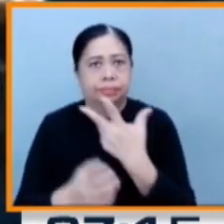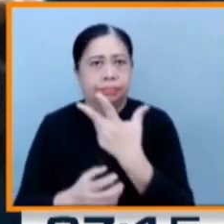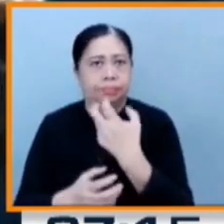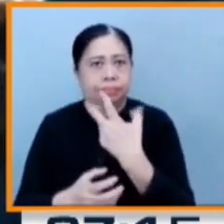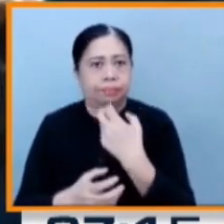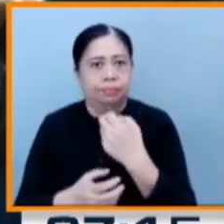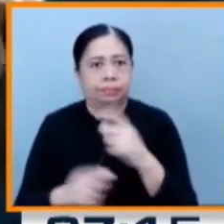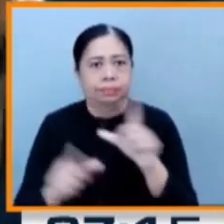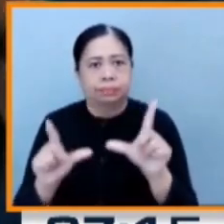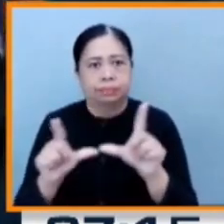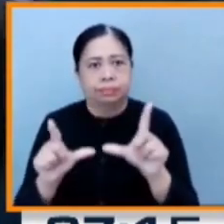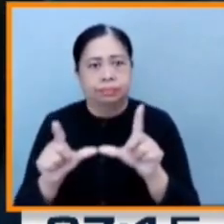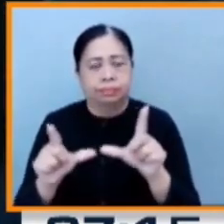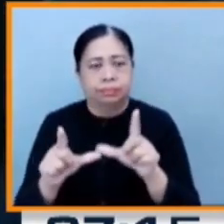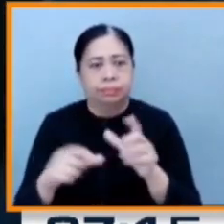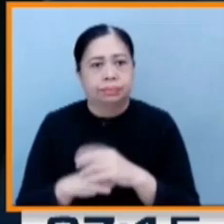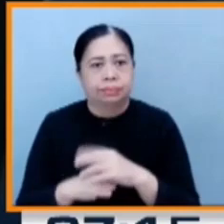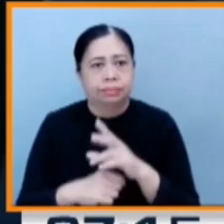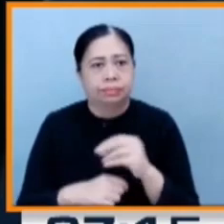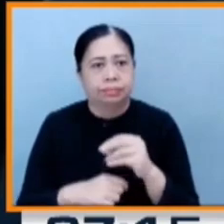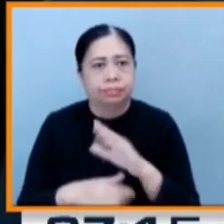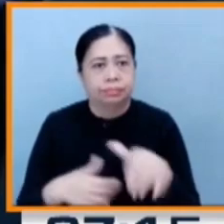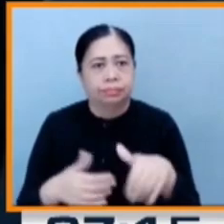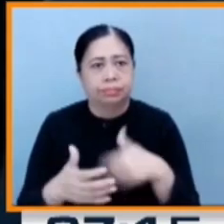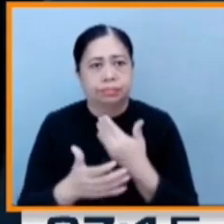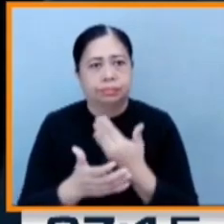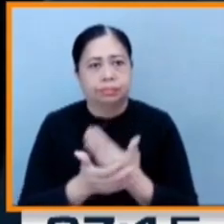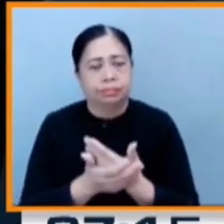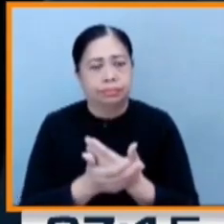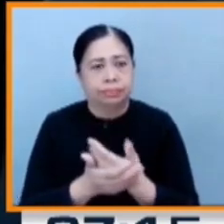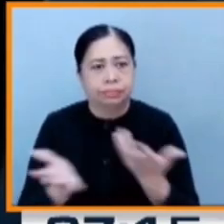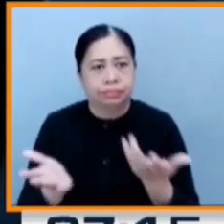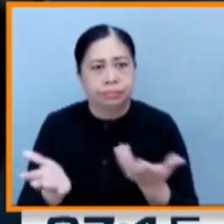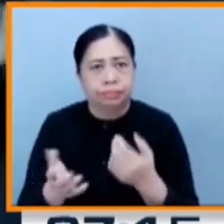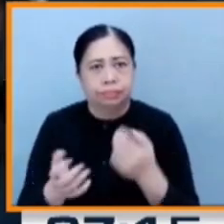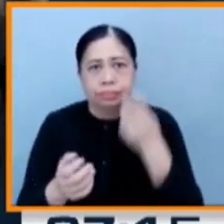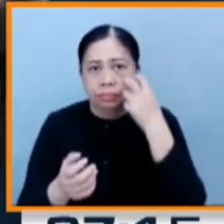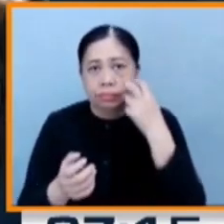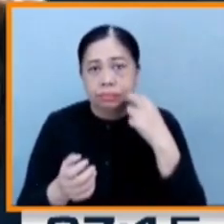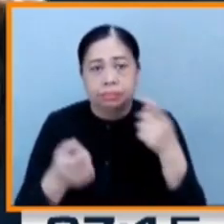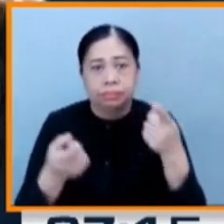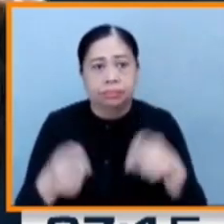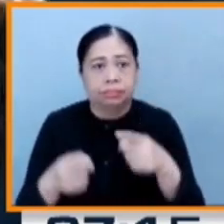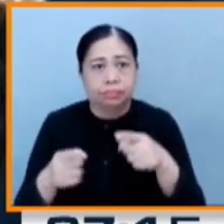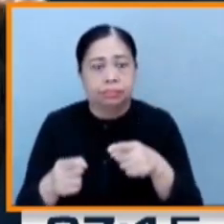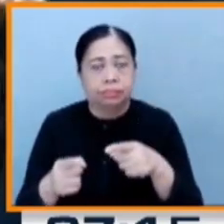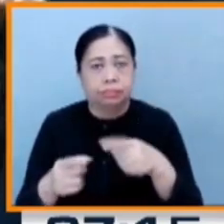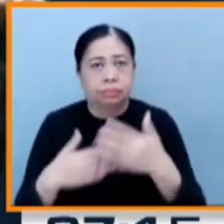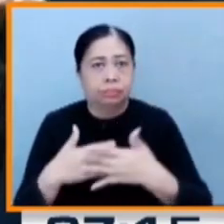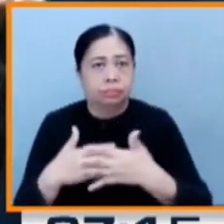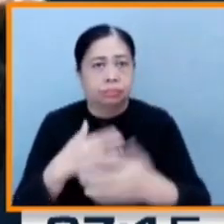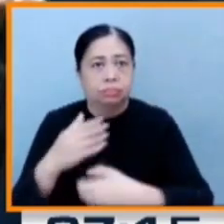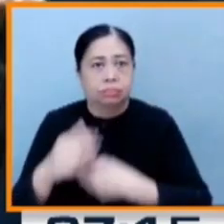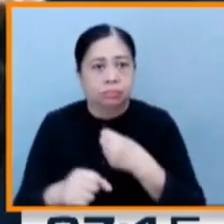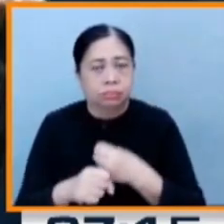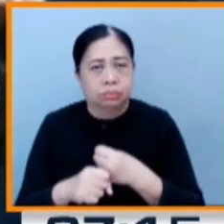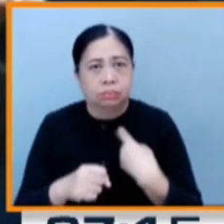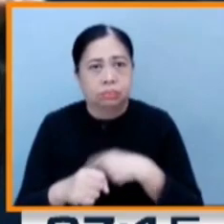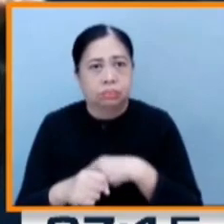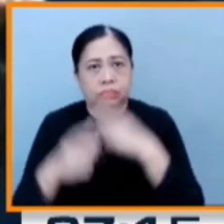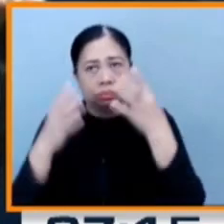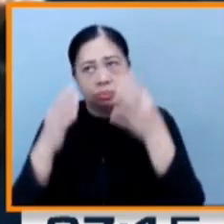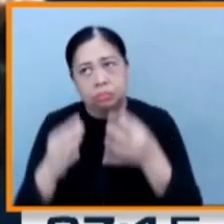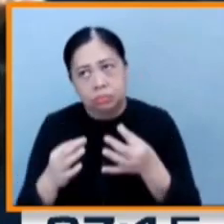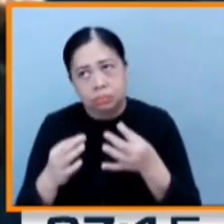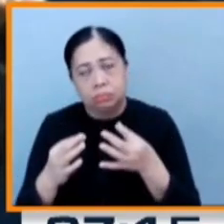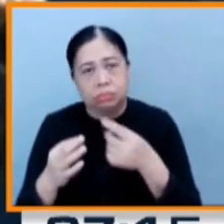and all these criminal activities happened through the years, we decided because masyado